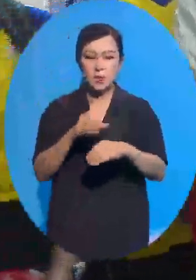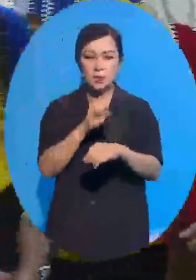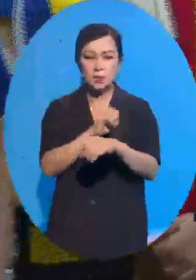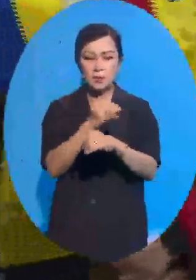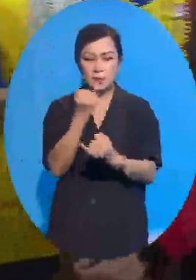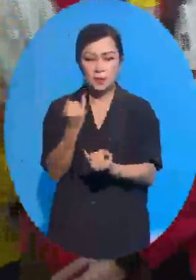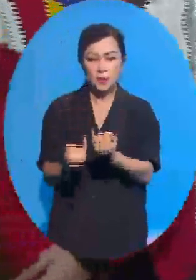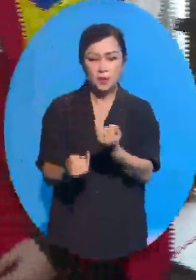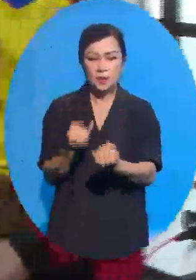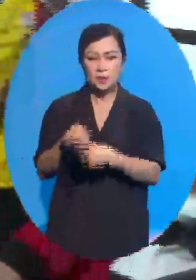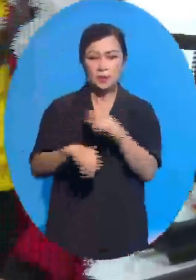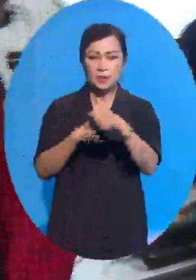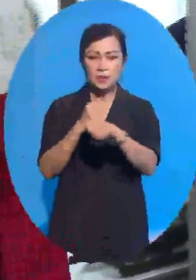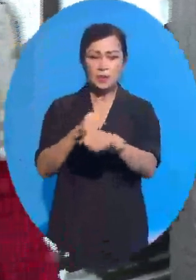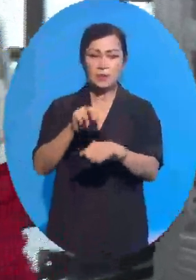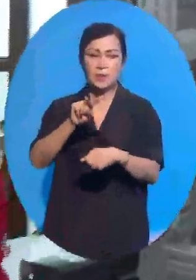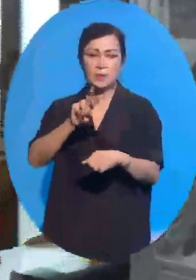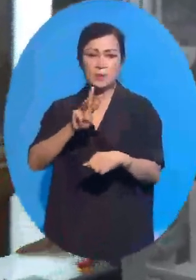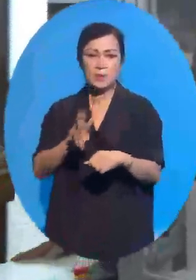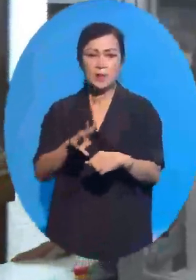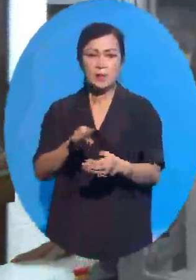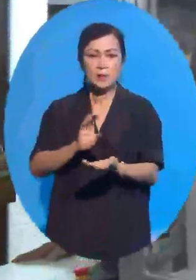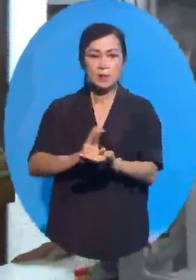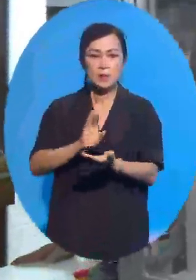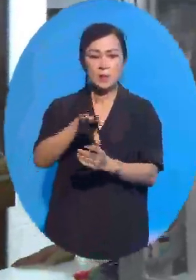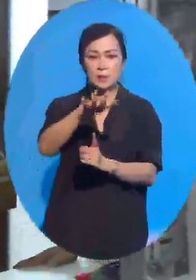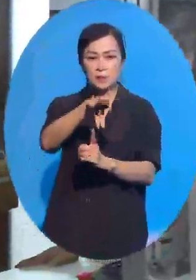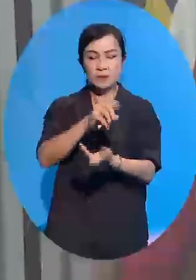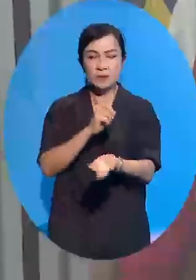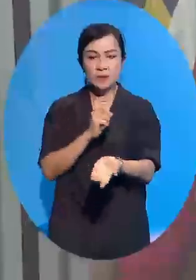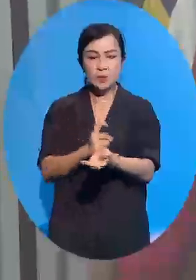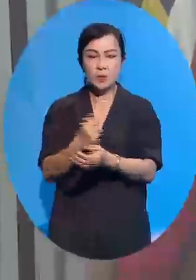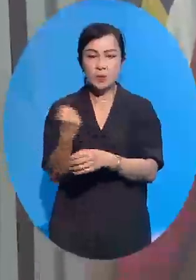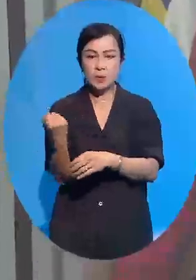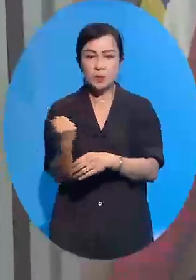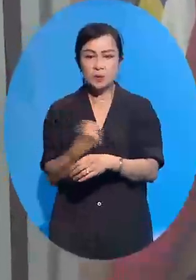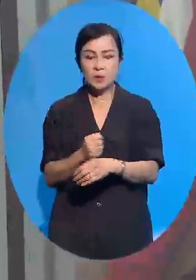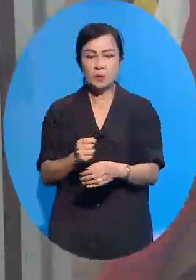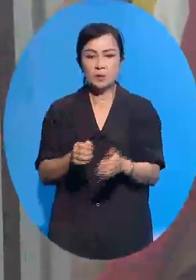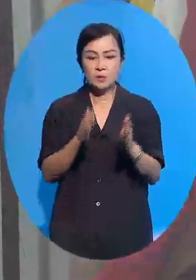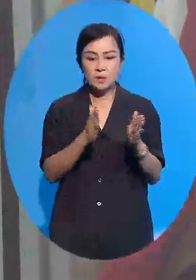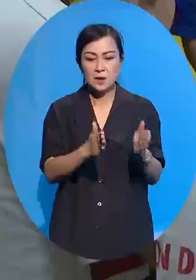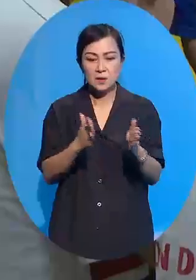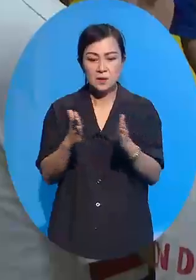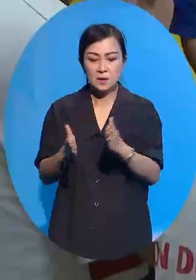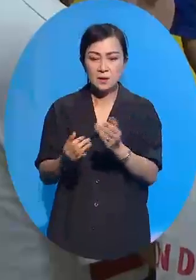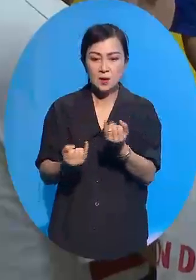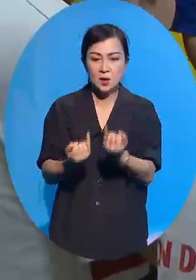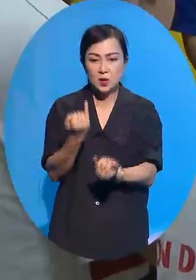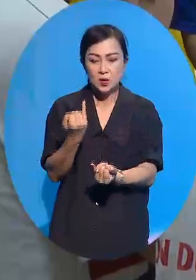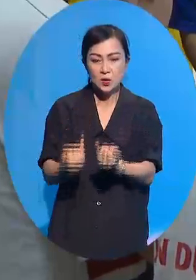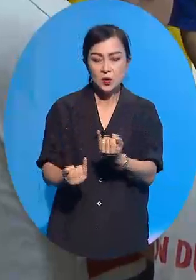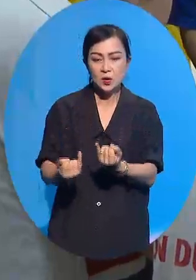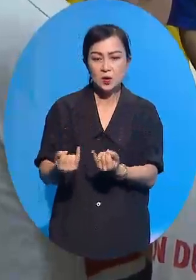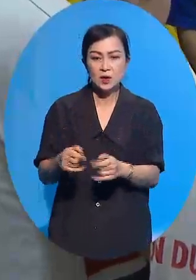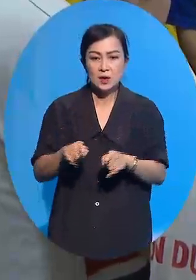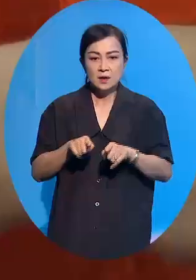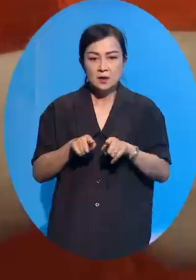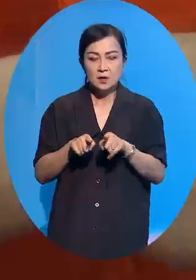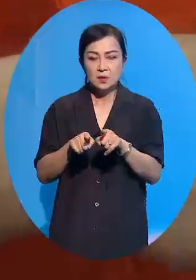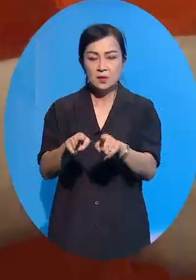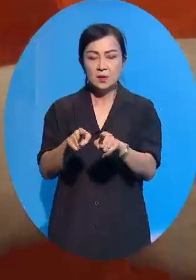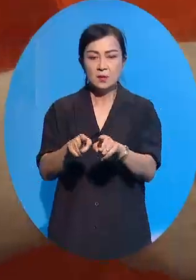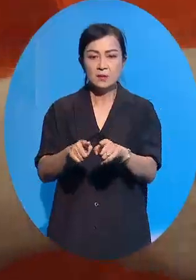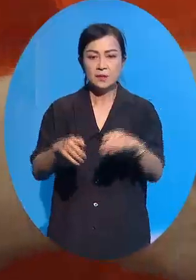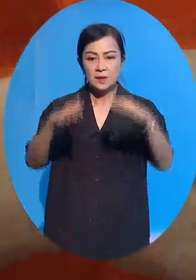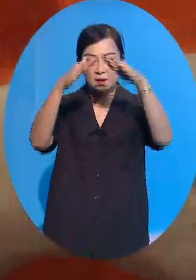tuyển sinh hướng nghiệp năm 2023 là nơi cung cấp thông tin đầy đủ, chính xác về ngành nghề, phương thức tuyển sinh. Song song đó, đây cũng là